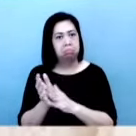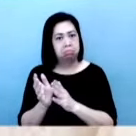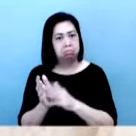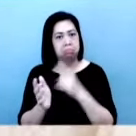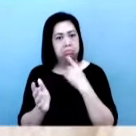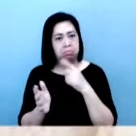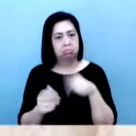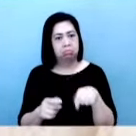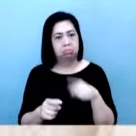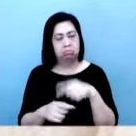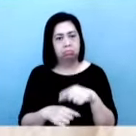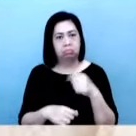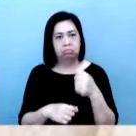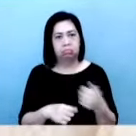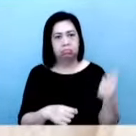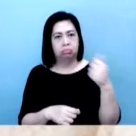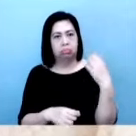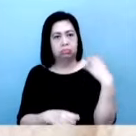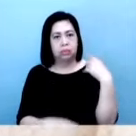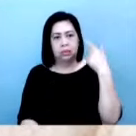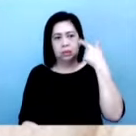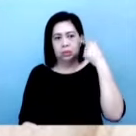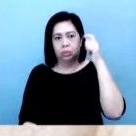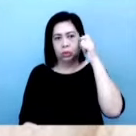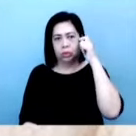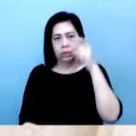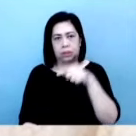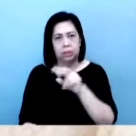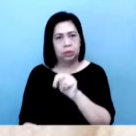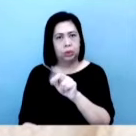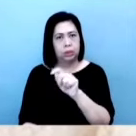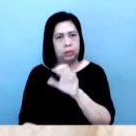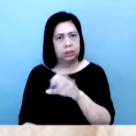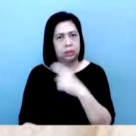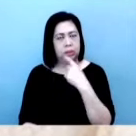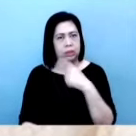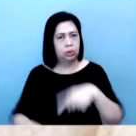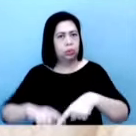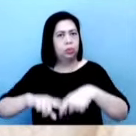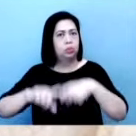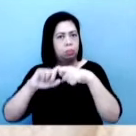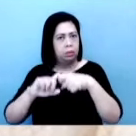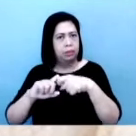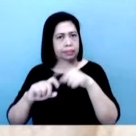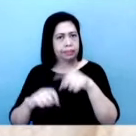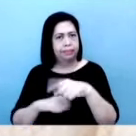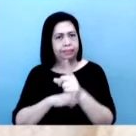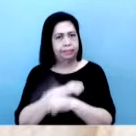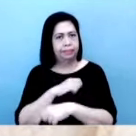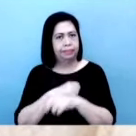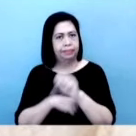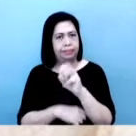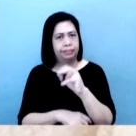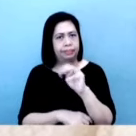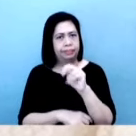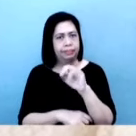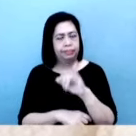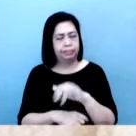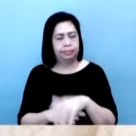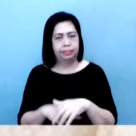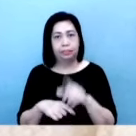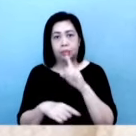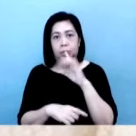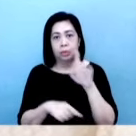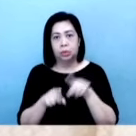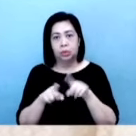legislative franchises Chairman gas tambunting ang ntc sa pagsuspende nito sa operasyon ng smni n ngaku rin ng kongresista na